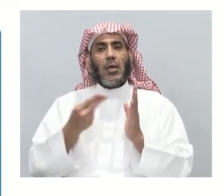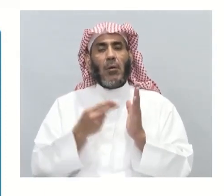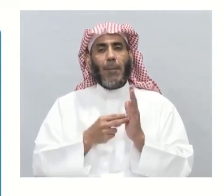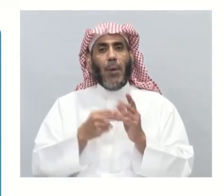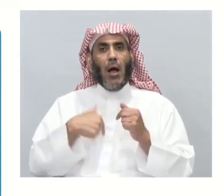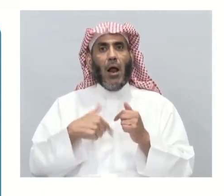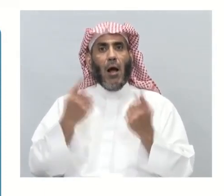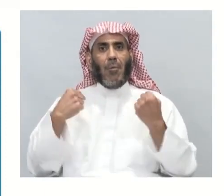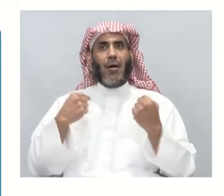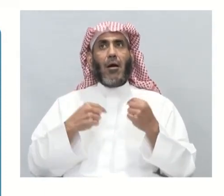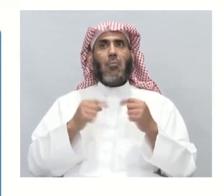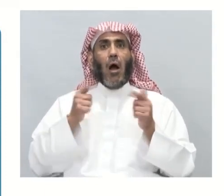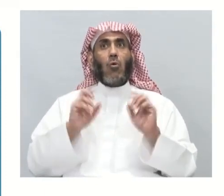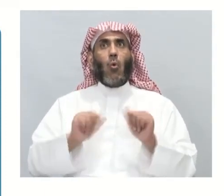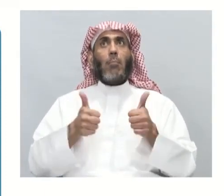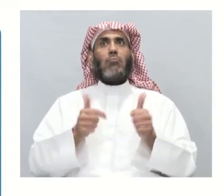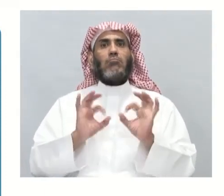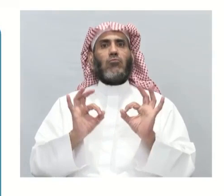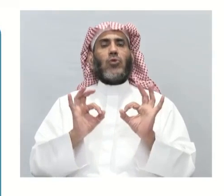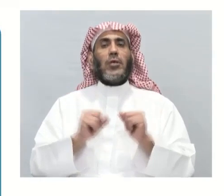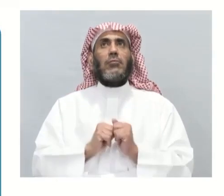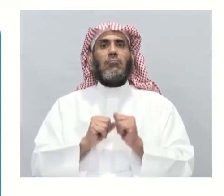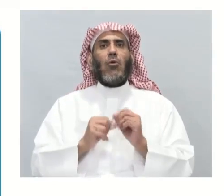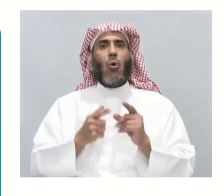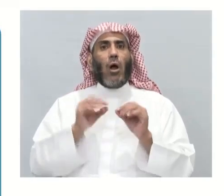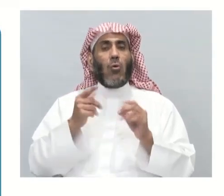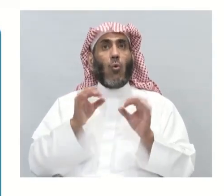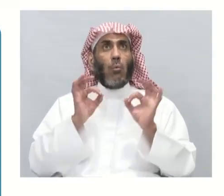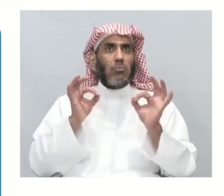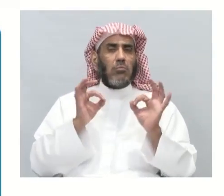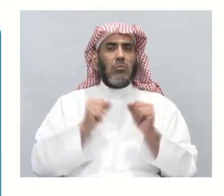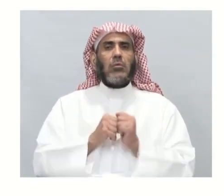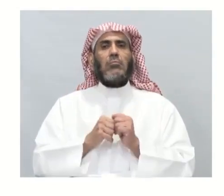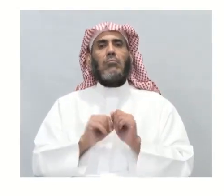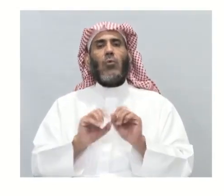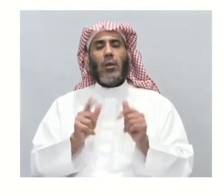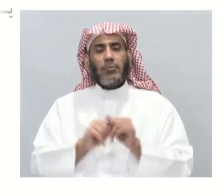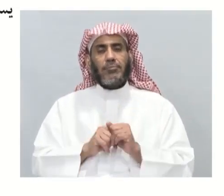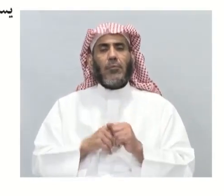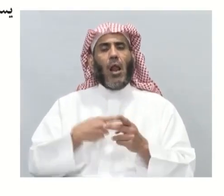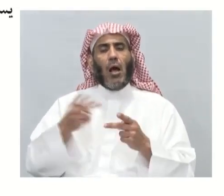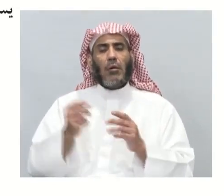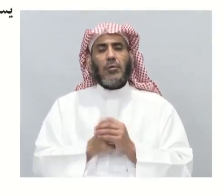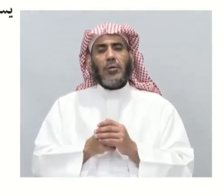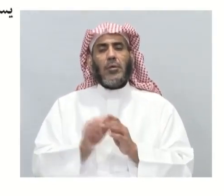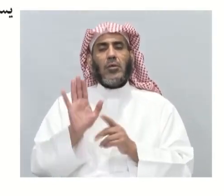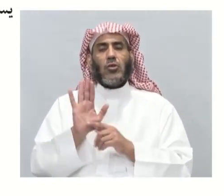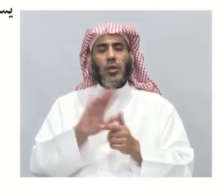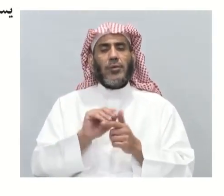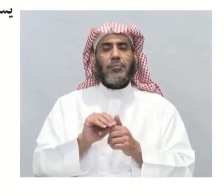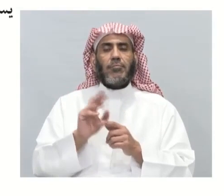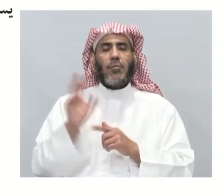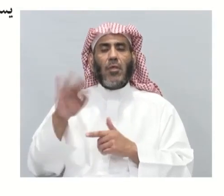انا يقظ ومستعد ممكن تكتب انت انا يقض ومنتبه ومستعد الى اخره في الشريحه التي تليها